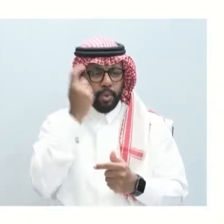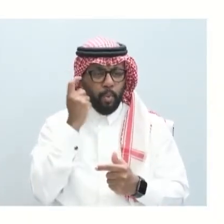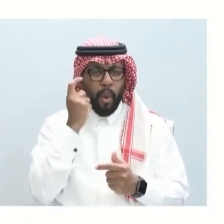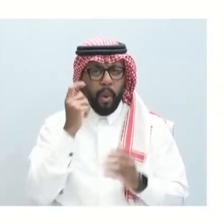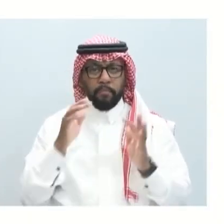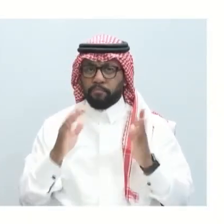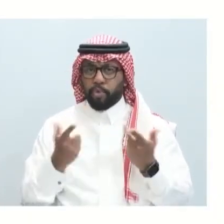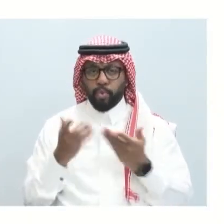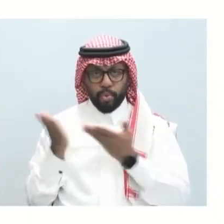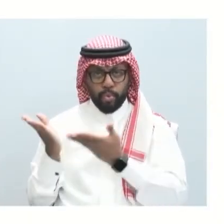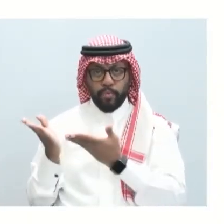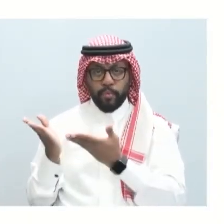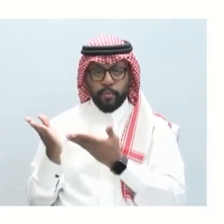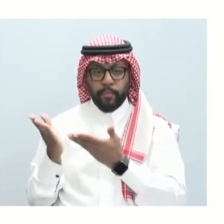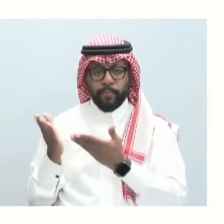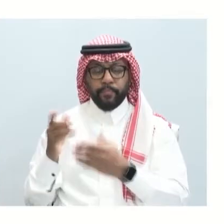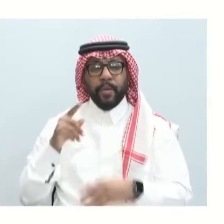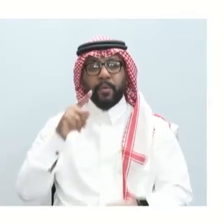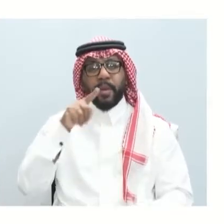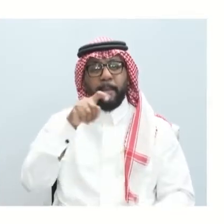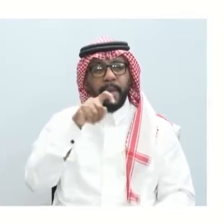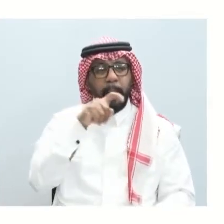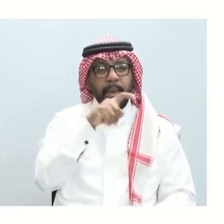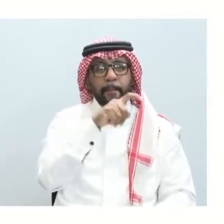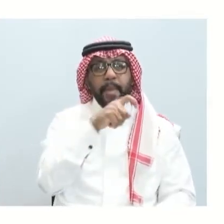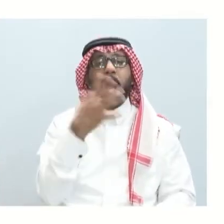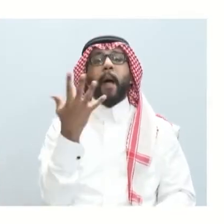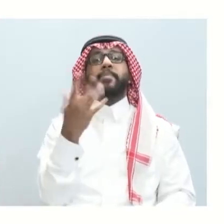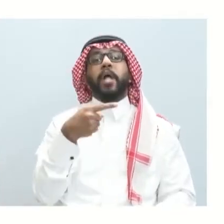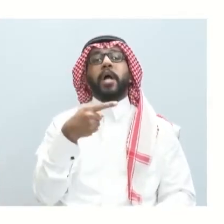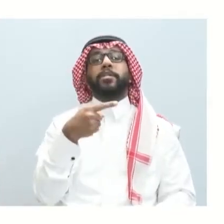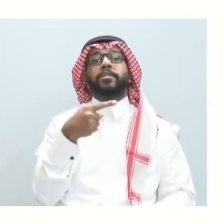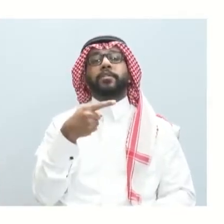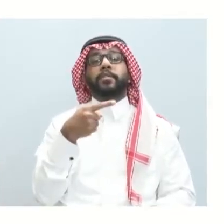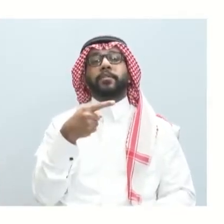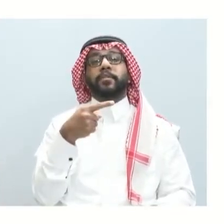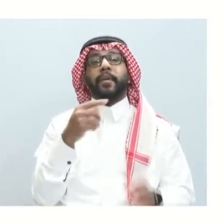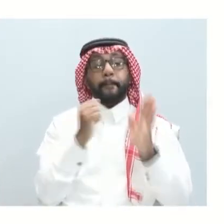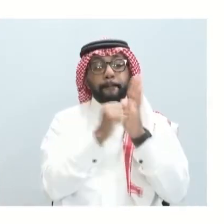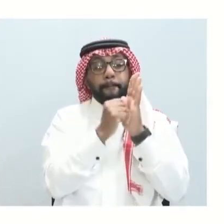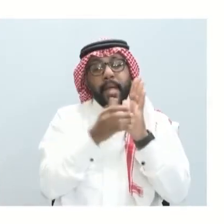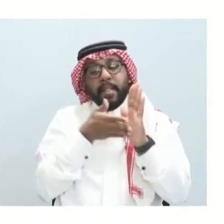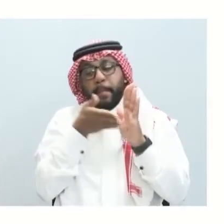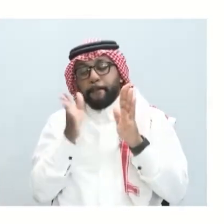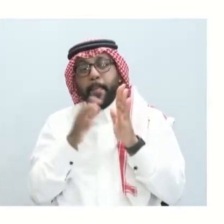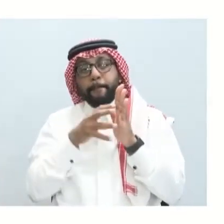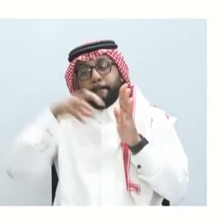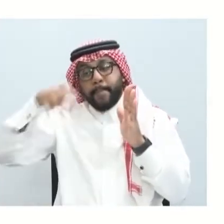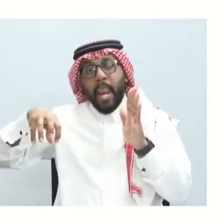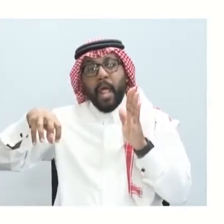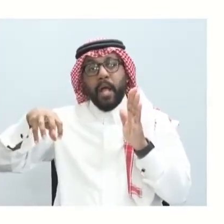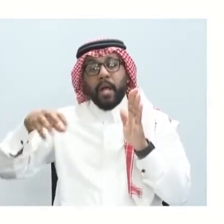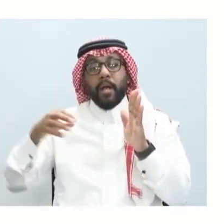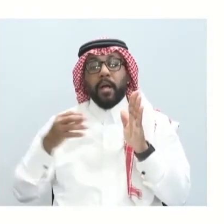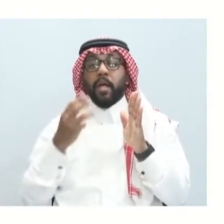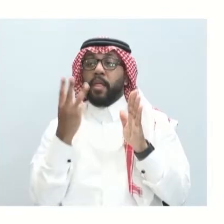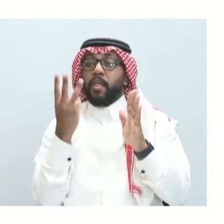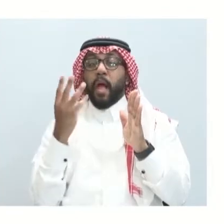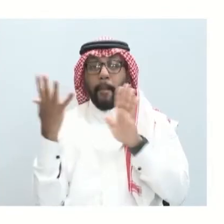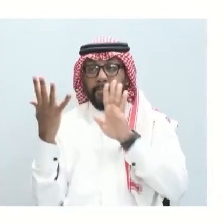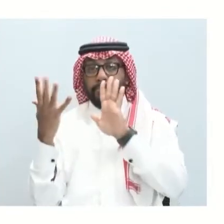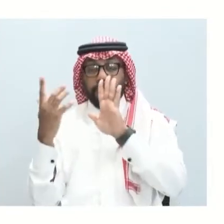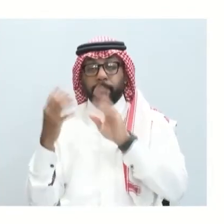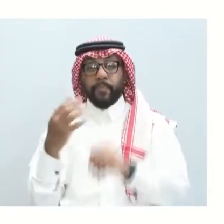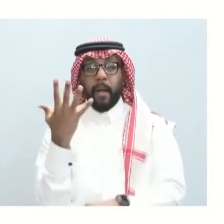الاول تقف 15 نمله خارج بيت النمل اذا دخل ثلاث نملات